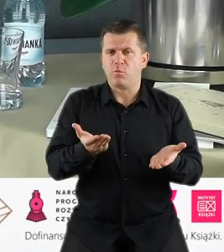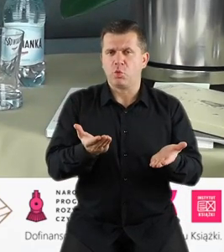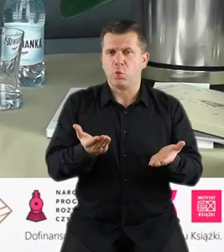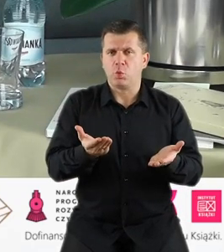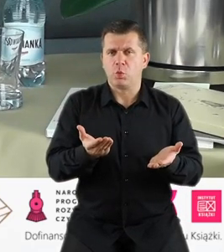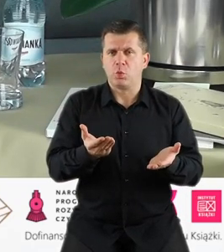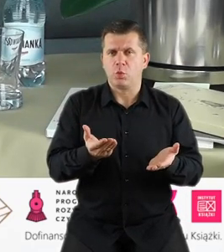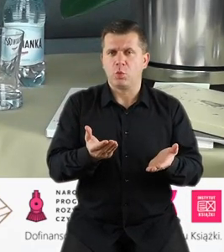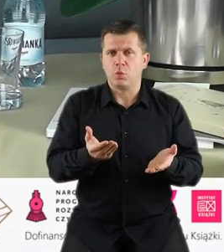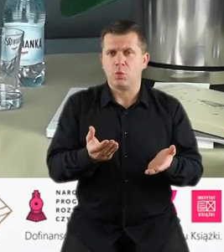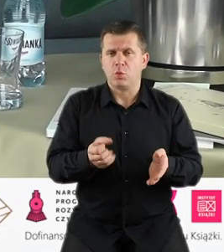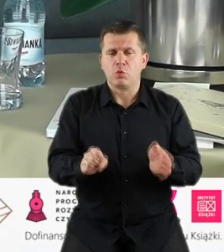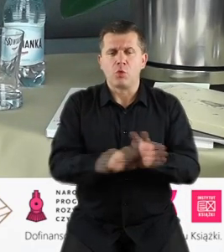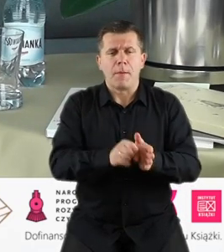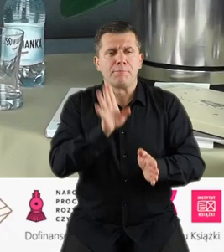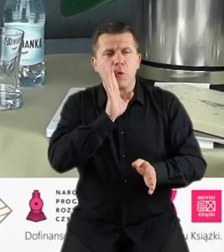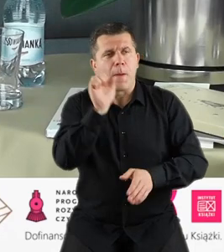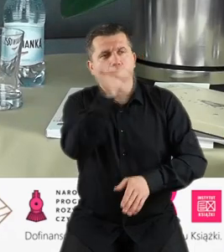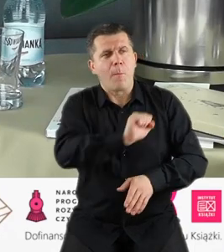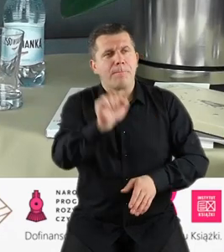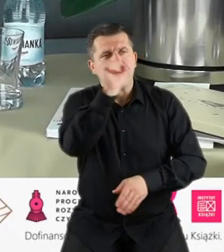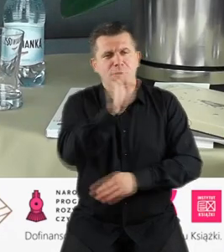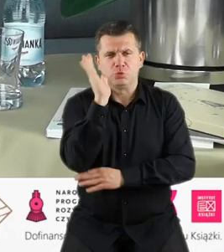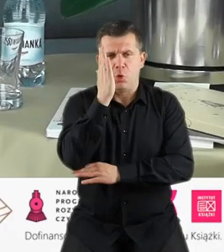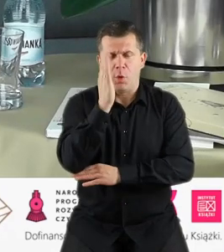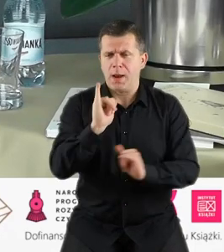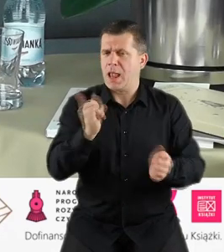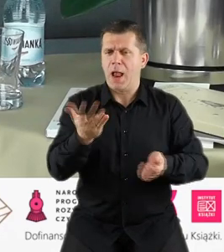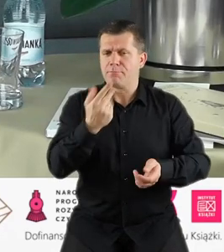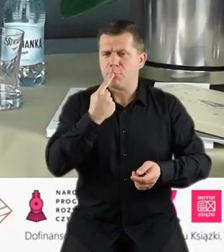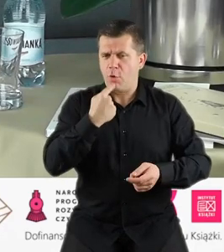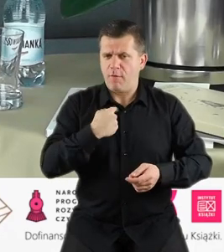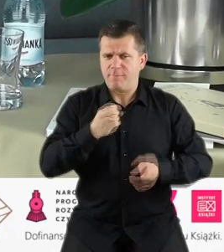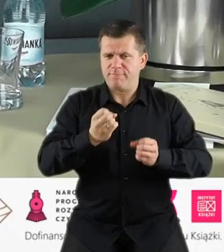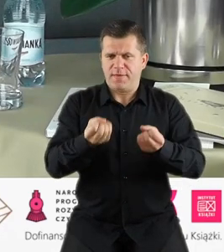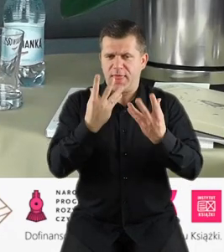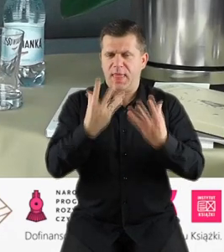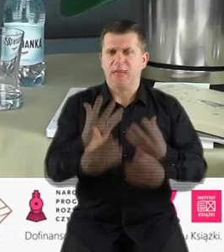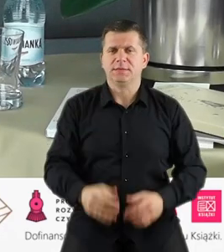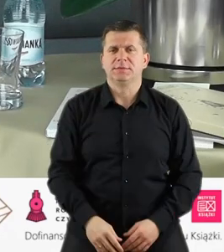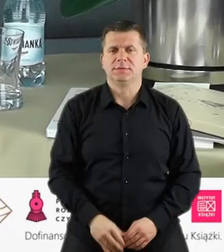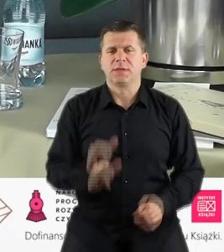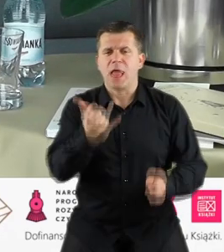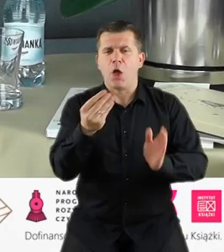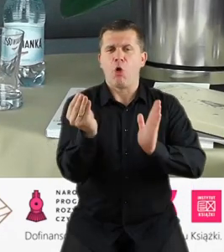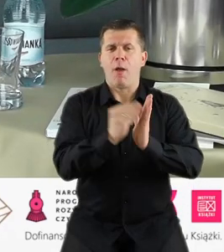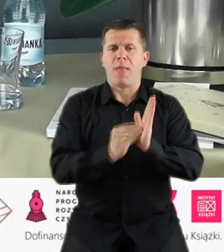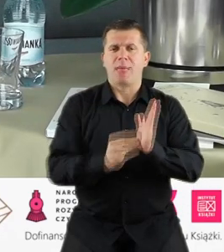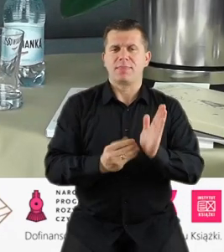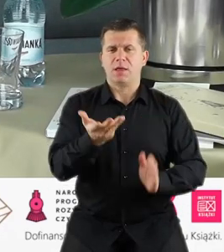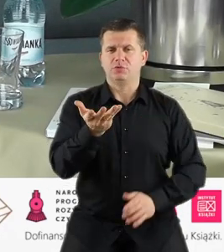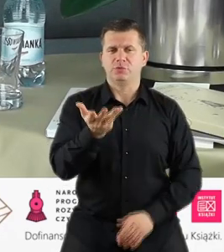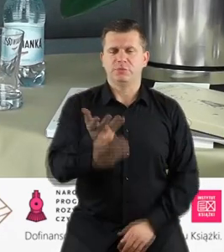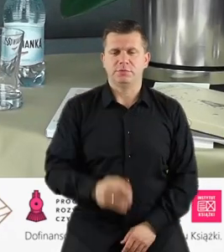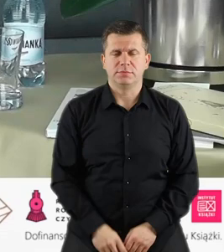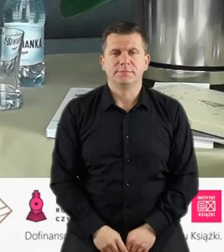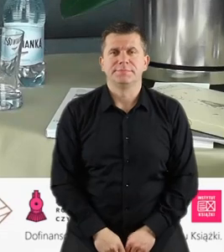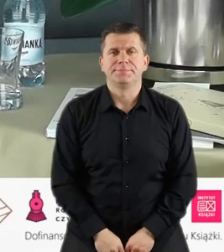do mycia okien. Bardzo proszę o uzasadnienie, jakiś komentarz.